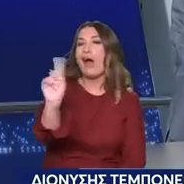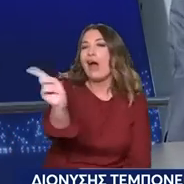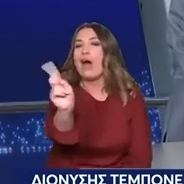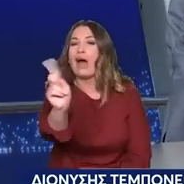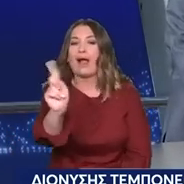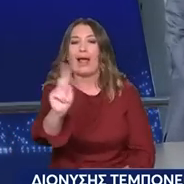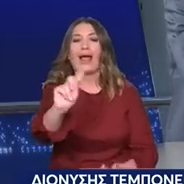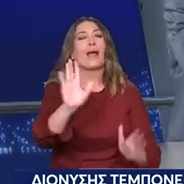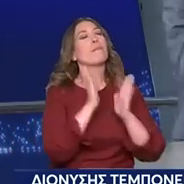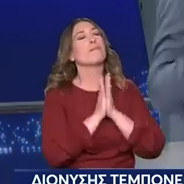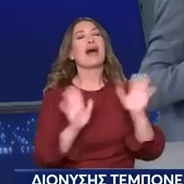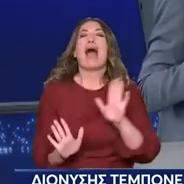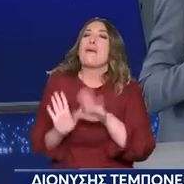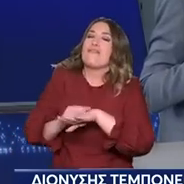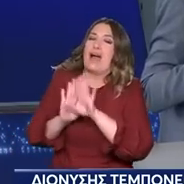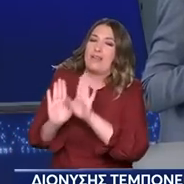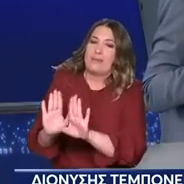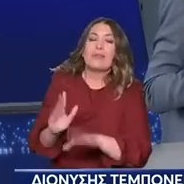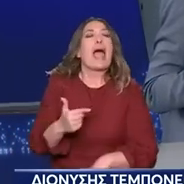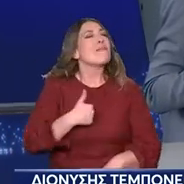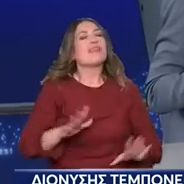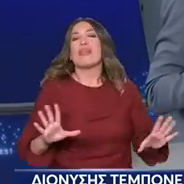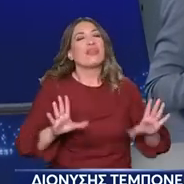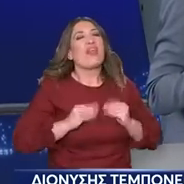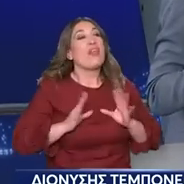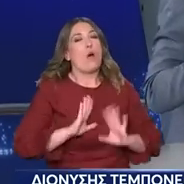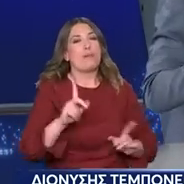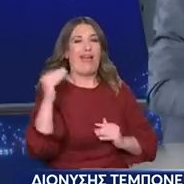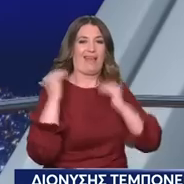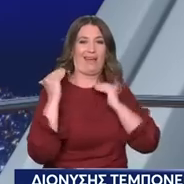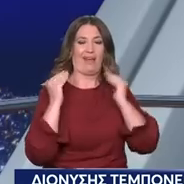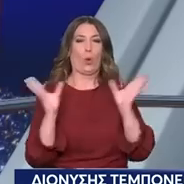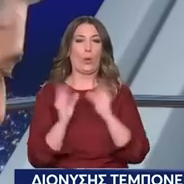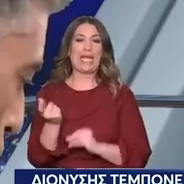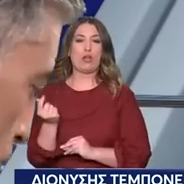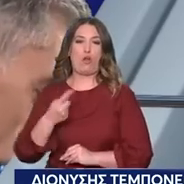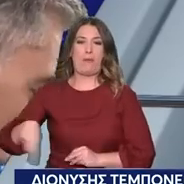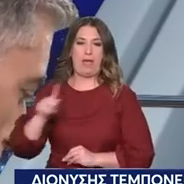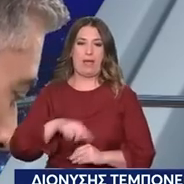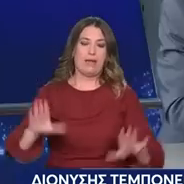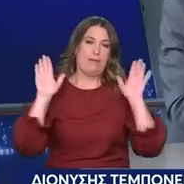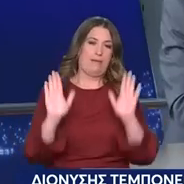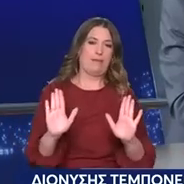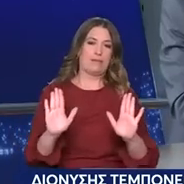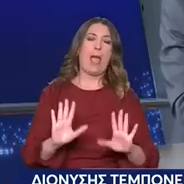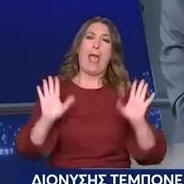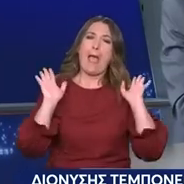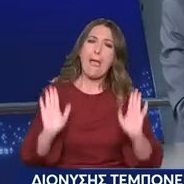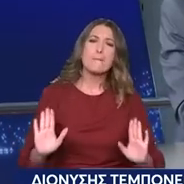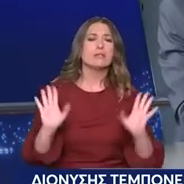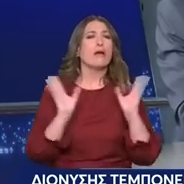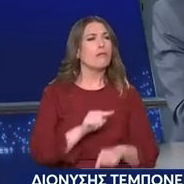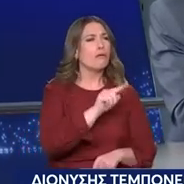δάχτυλο, ούτε δεχόμαστε να αμφισβητεί κανείς το οικονομικό επιτελείο του ΣΥΡΙΖΑ, το οποίο διετέλεσε σε κυβερνητικές θέσεις